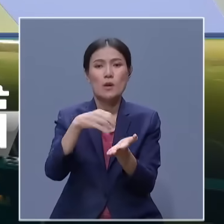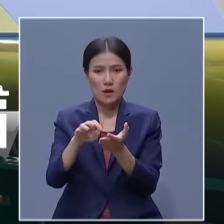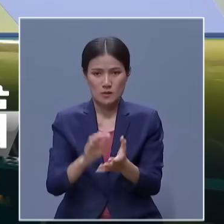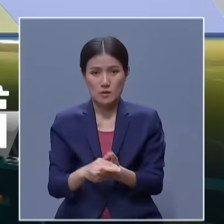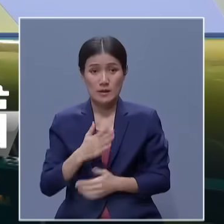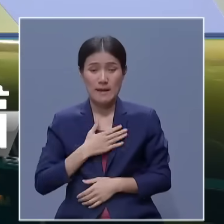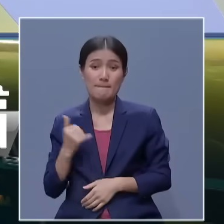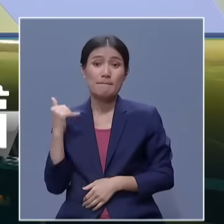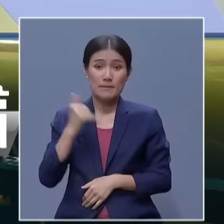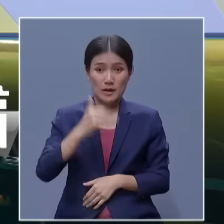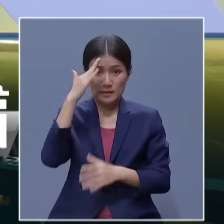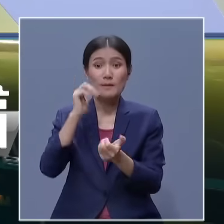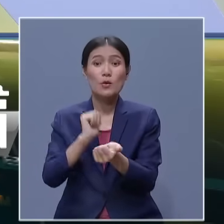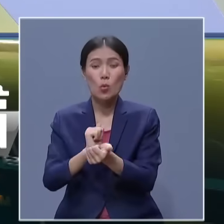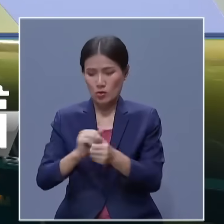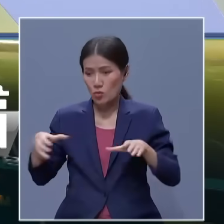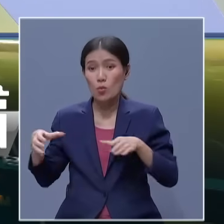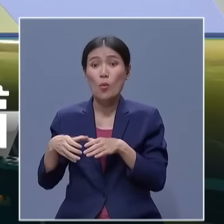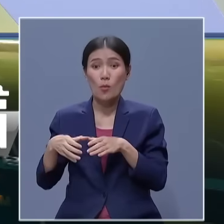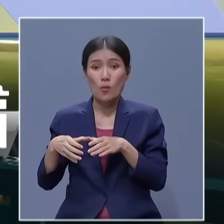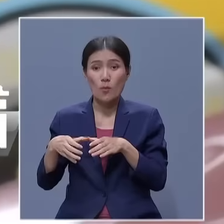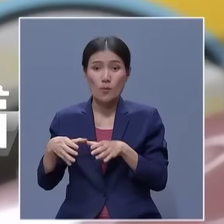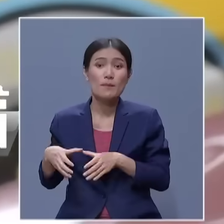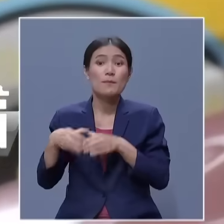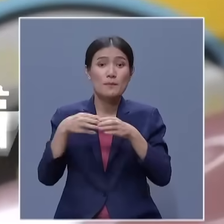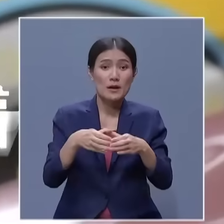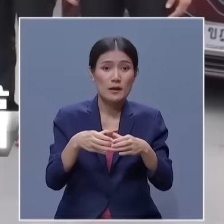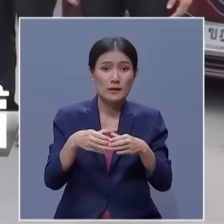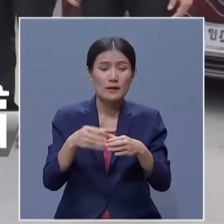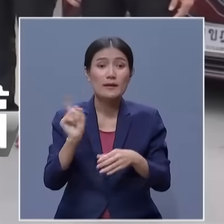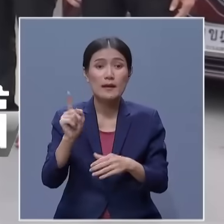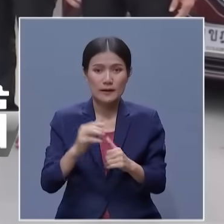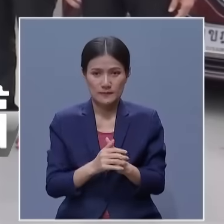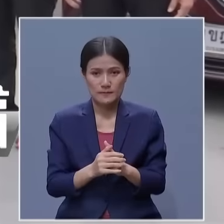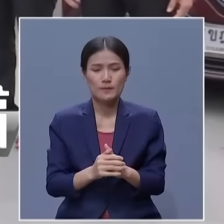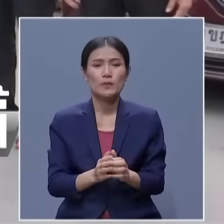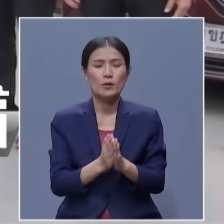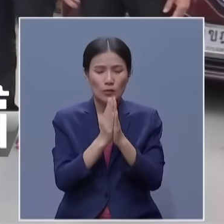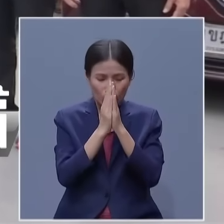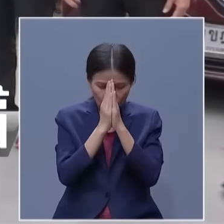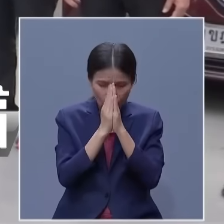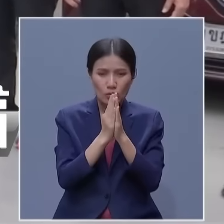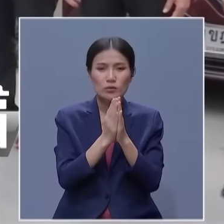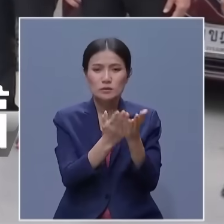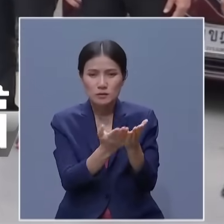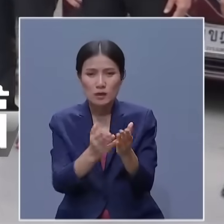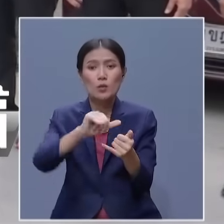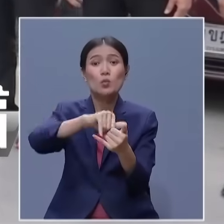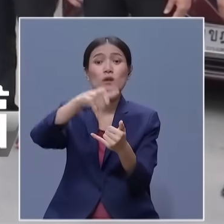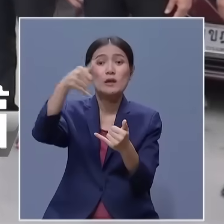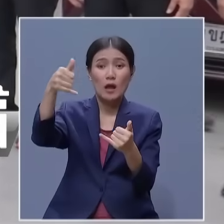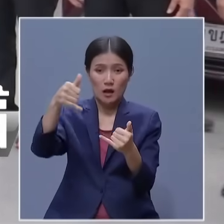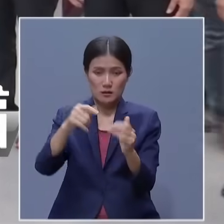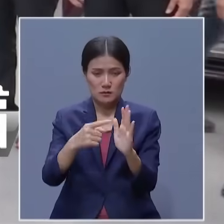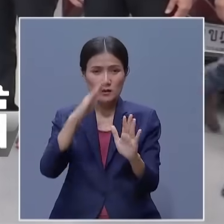ที่ไปพร้อมกับตำรวจทางหลวงนะพี่อาร์ ม แต่ไม่ได้ไปดูเกี่ยวกับเรื่องคดีนะไปเชิญดวงวิญญาณเอารถประจำต